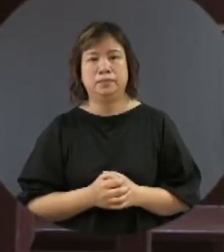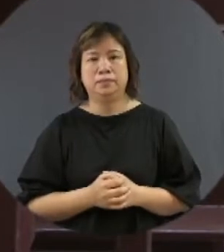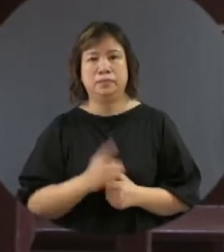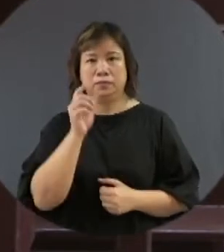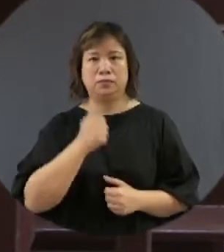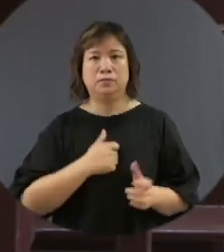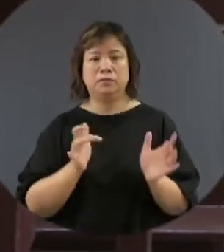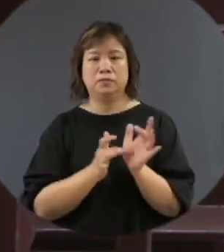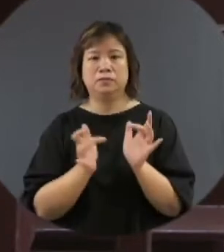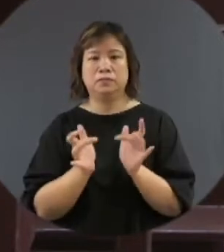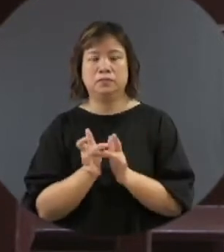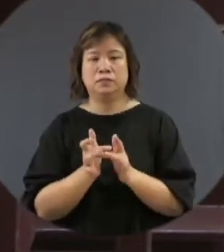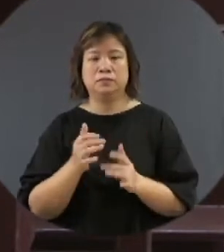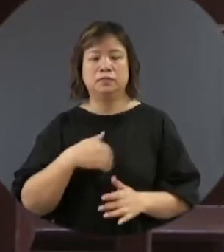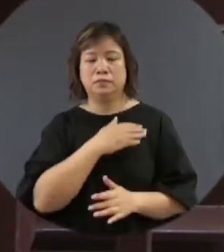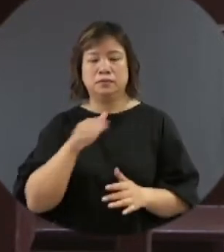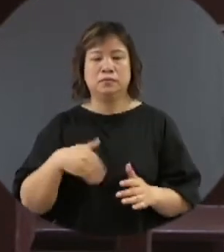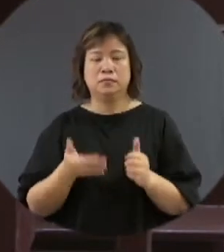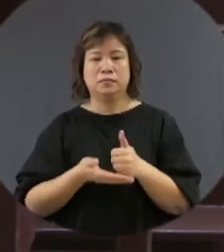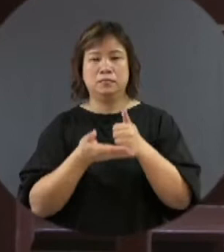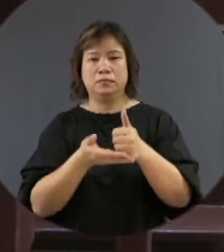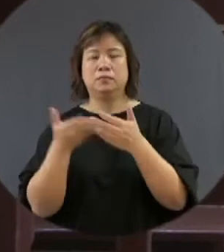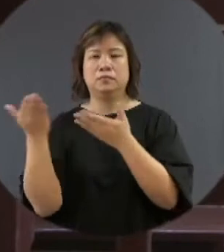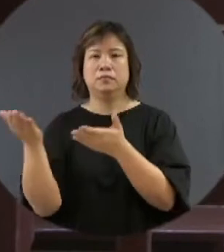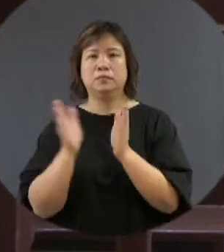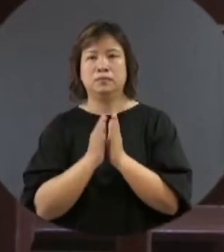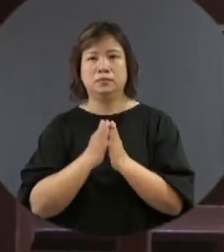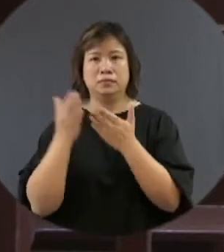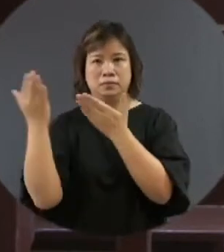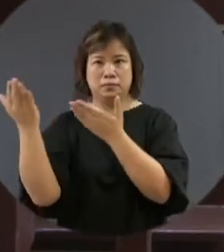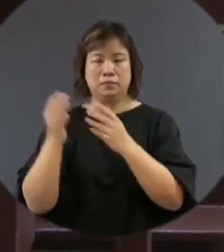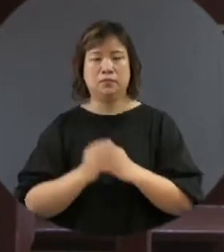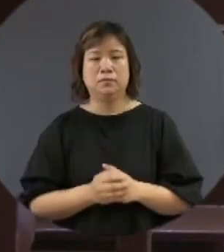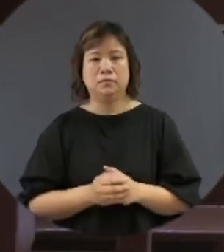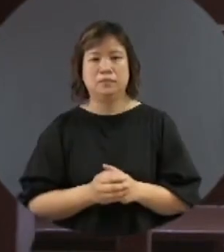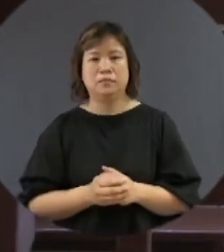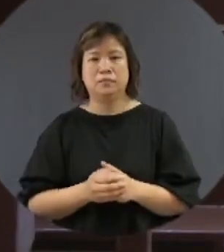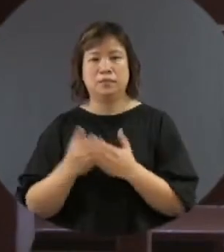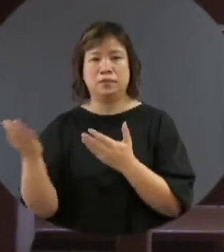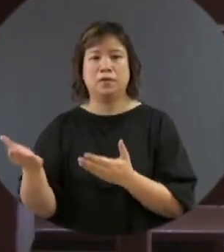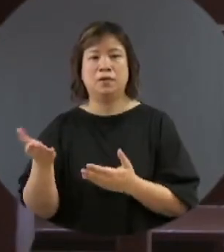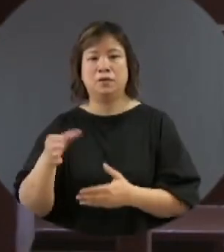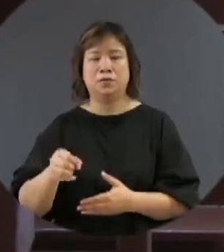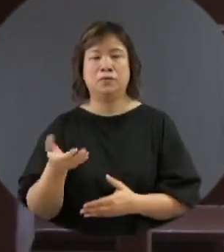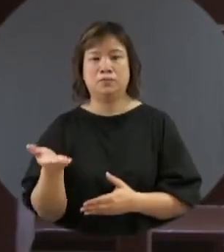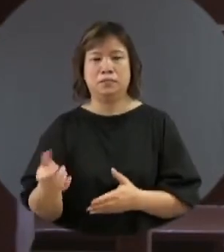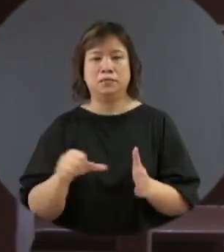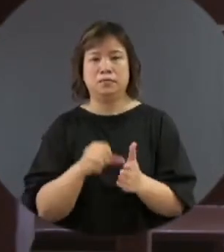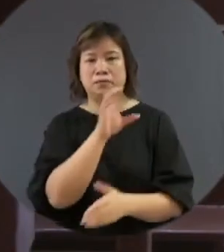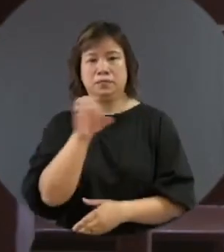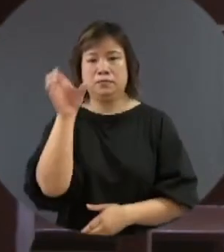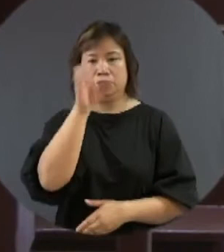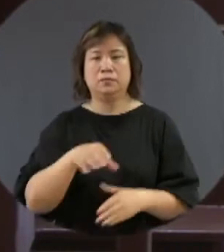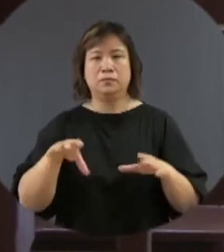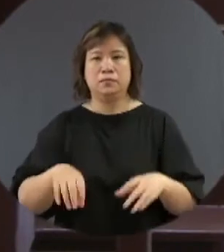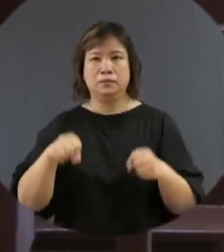主基督，我们欣颂你，赞美你。 你用此圣驾救